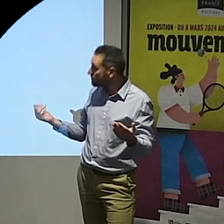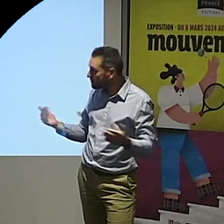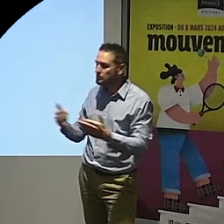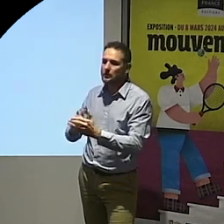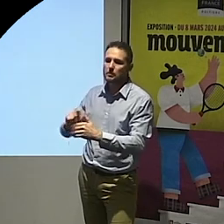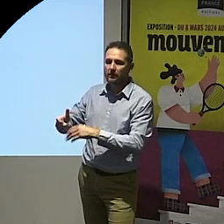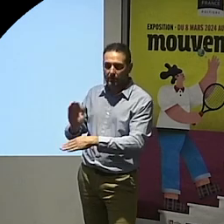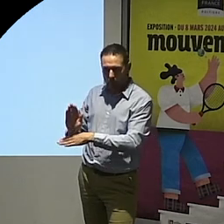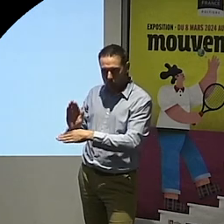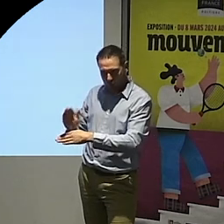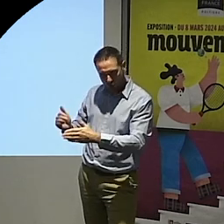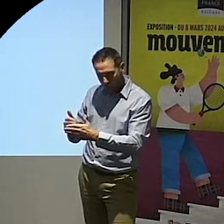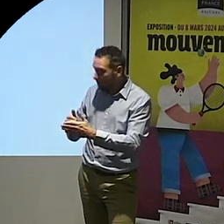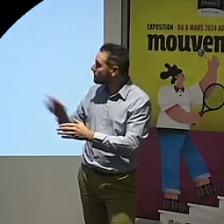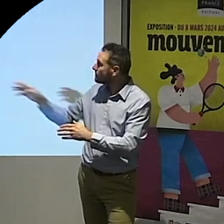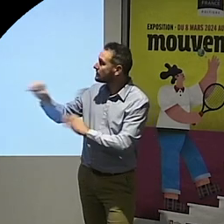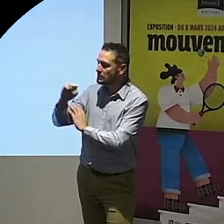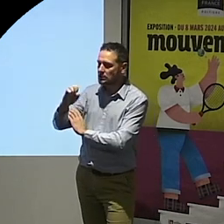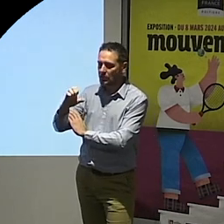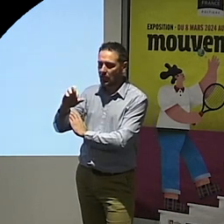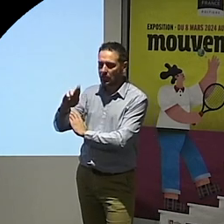crois, Serge?